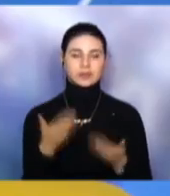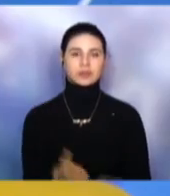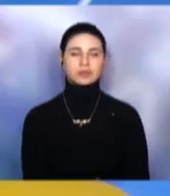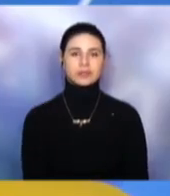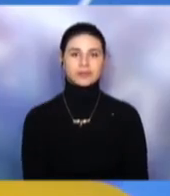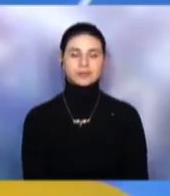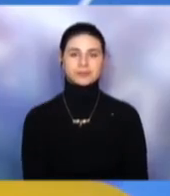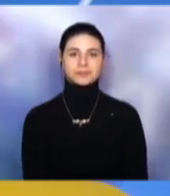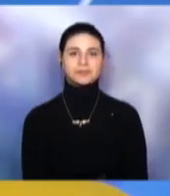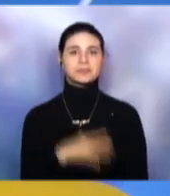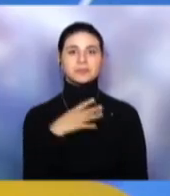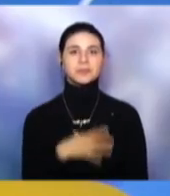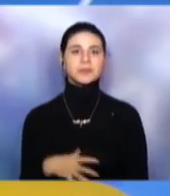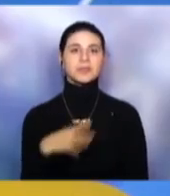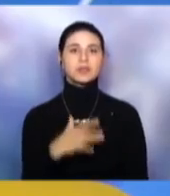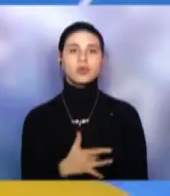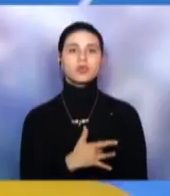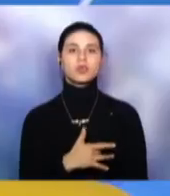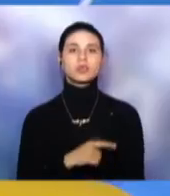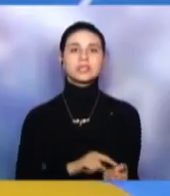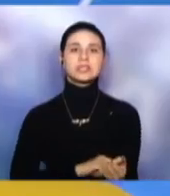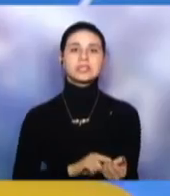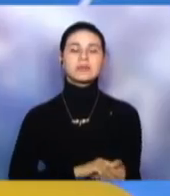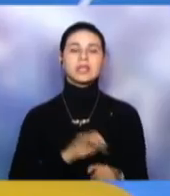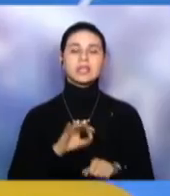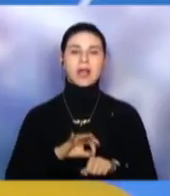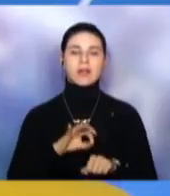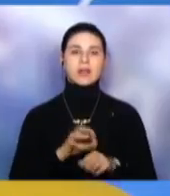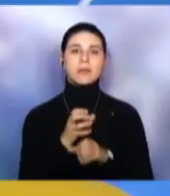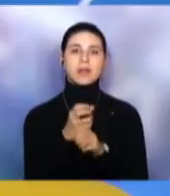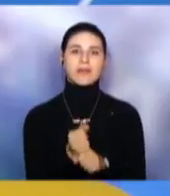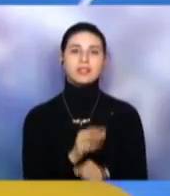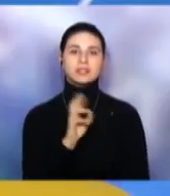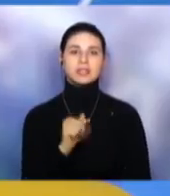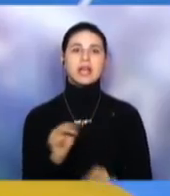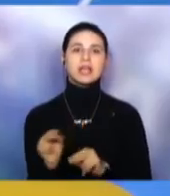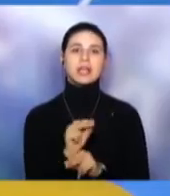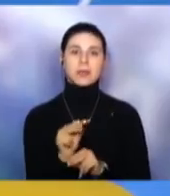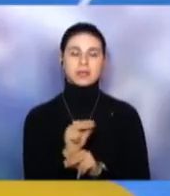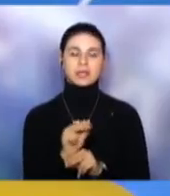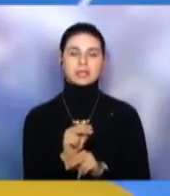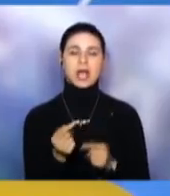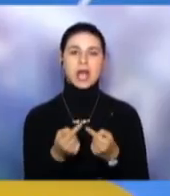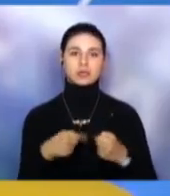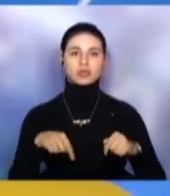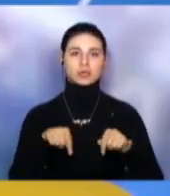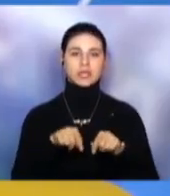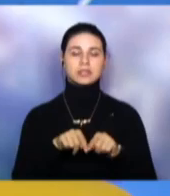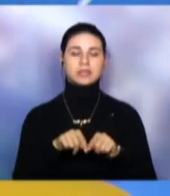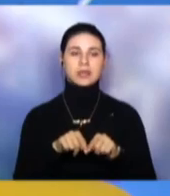მოგილოცო საქართველოს გულ-სისხლძარღვთა დაავადების პრევენციისა და რეაბილიტაციის